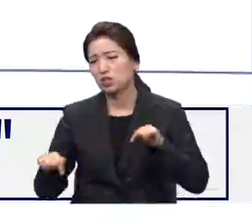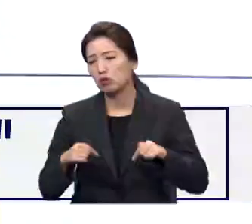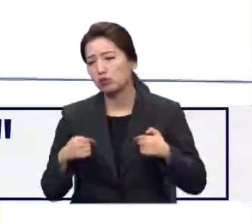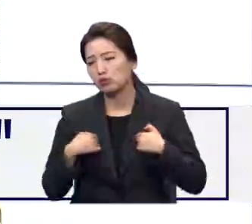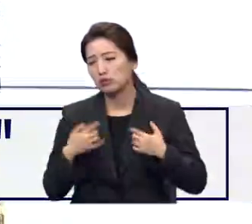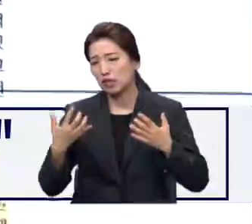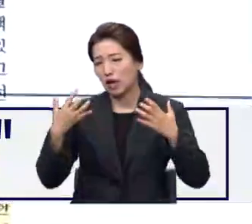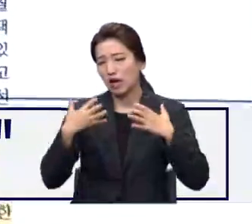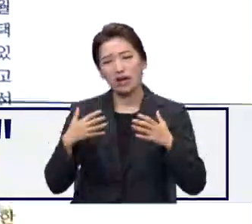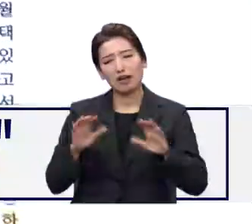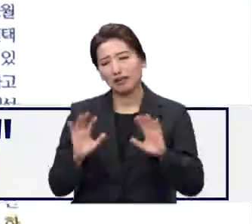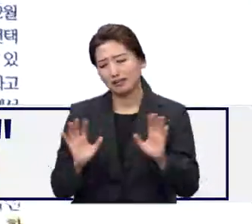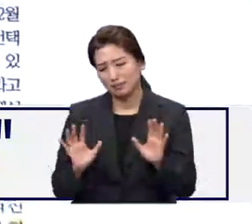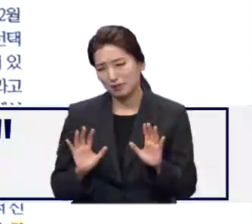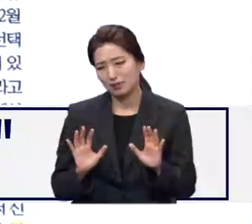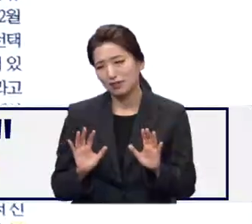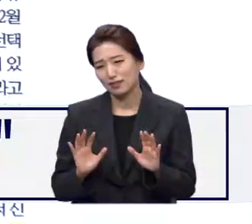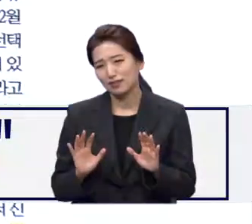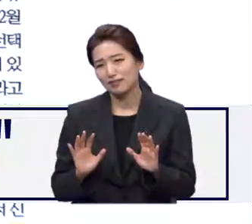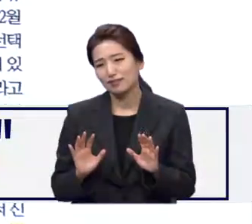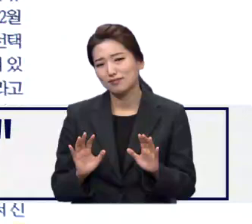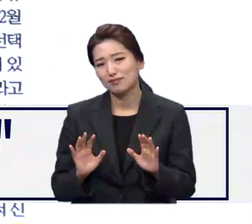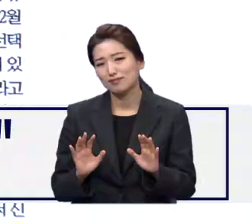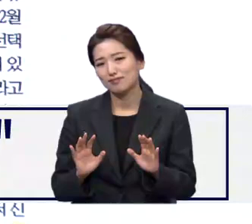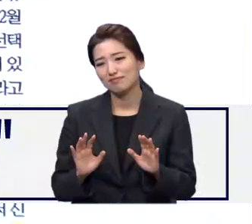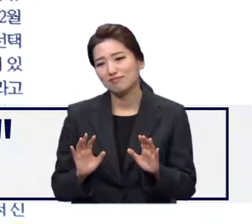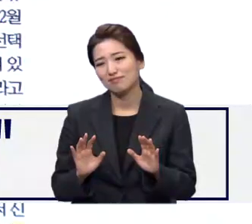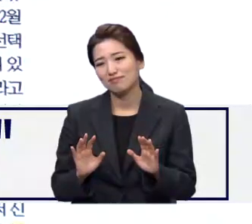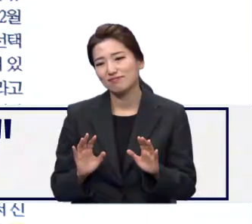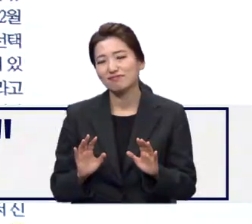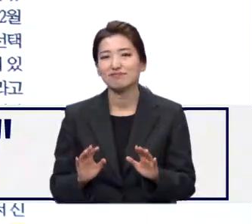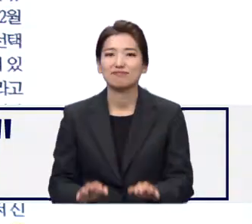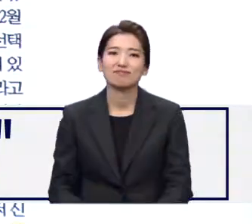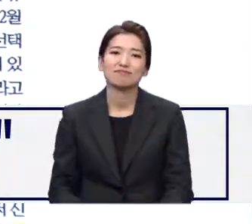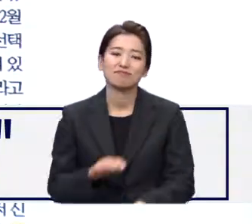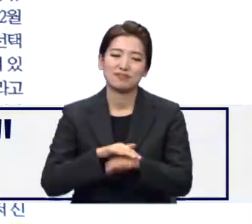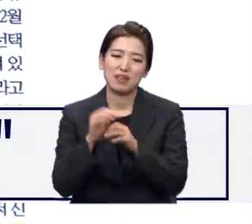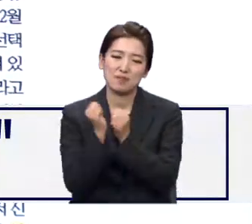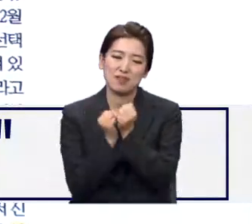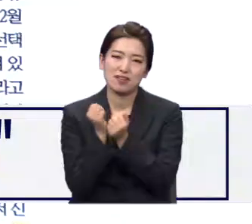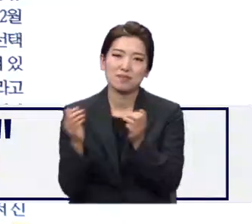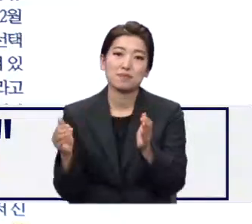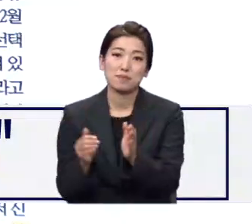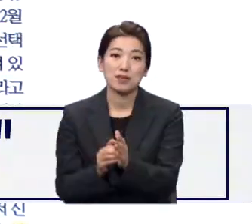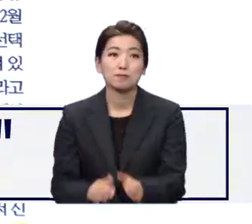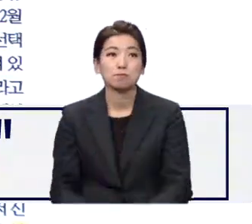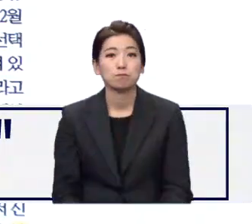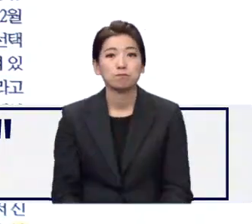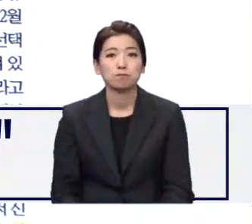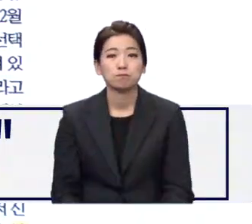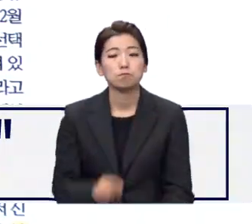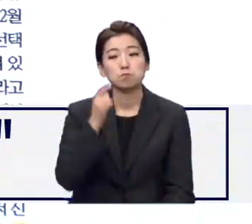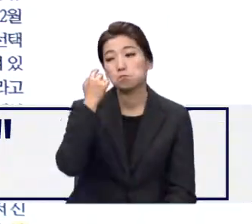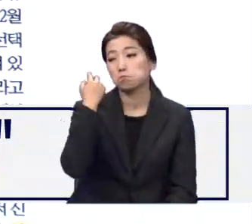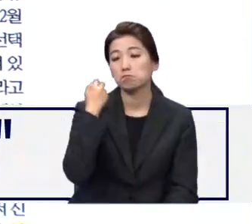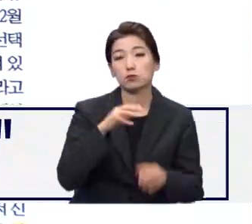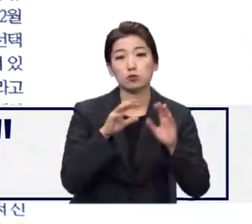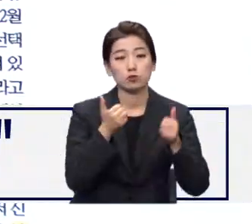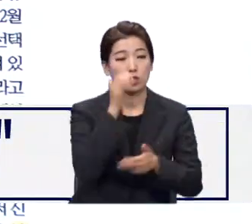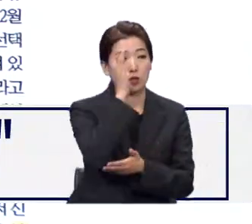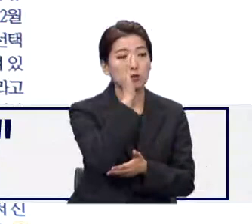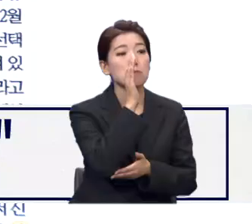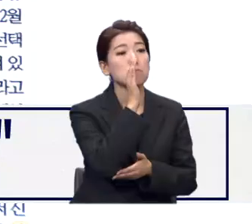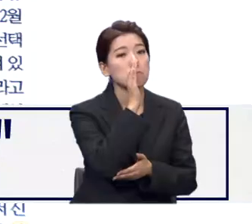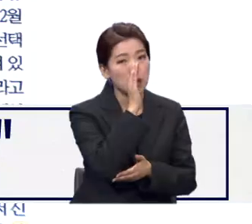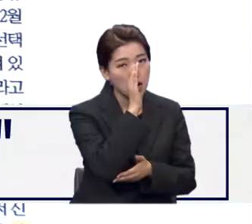달라네 이준석 전 대표 국회 소통관에서 기자 회견을 하고 며칠 만에 바로 대구로 갔습니다 그래서 이런 얘기를 했다고